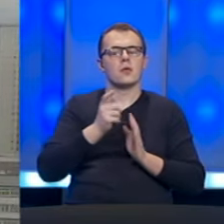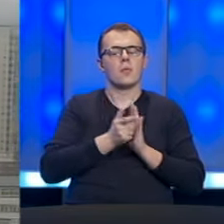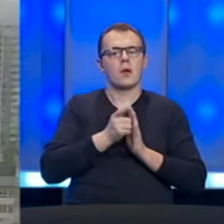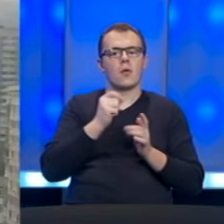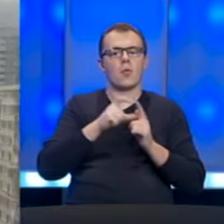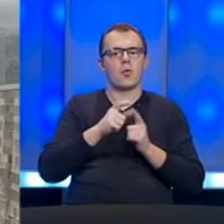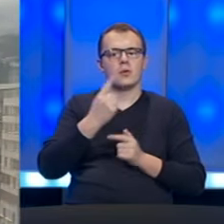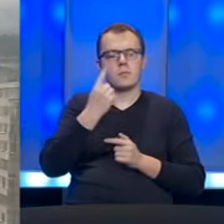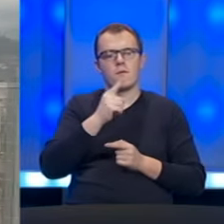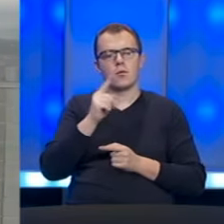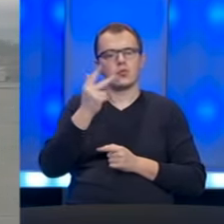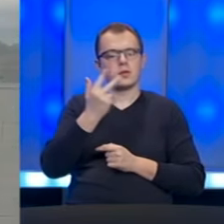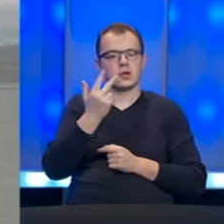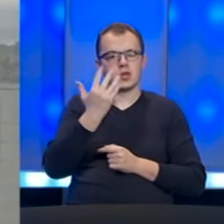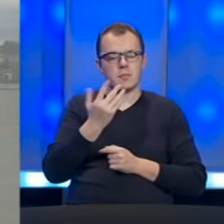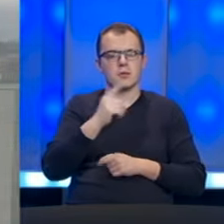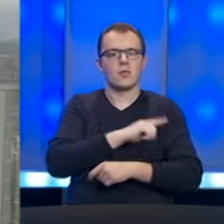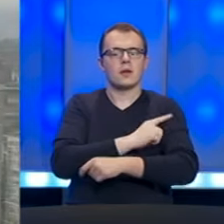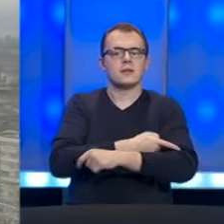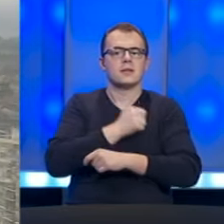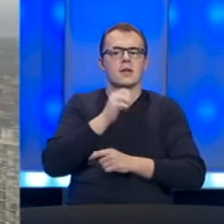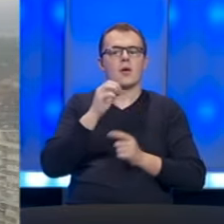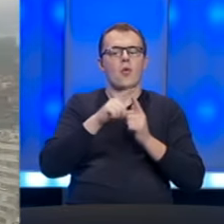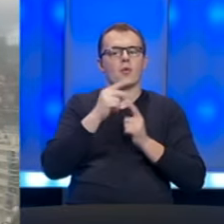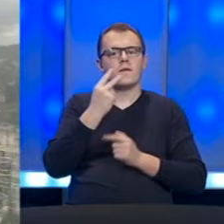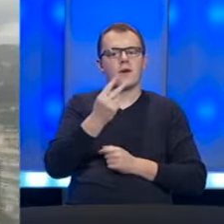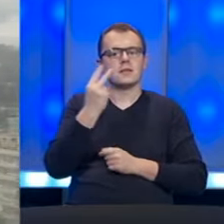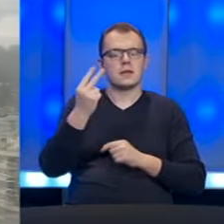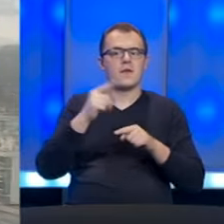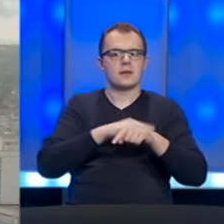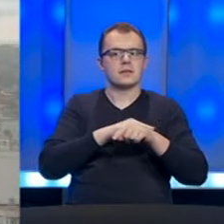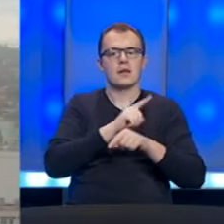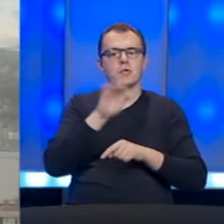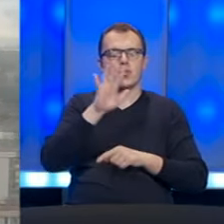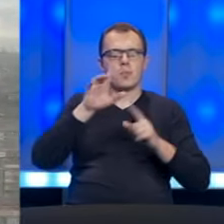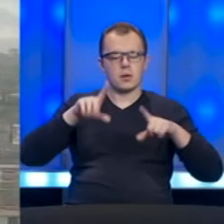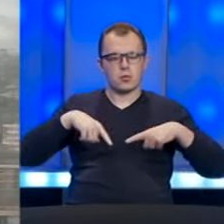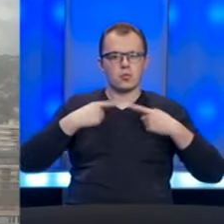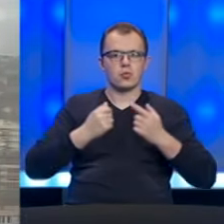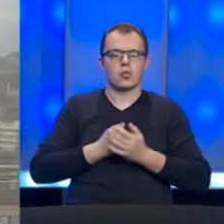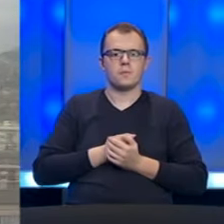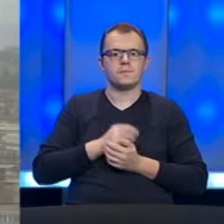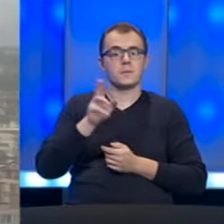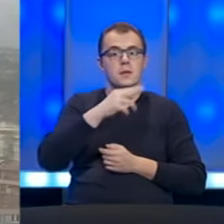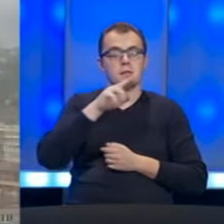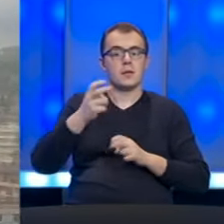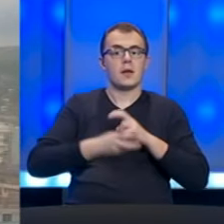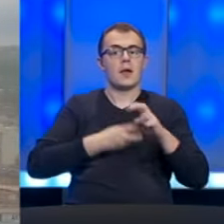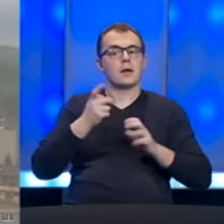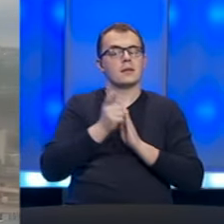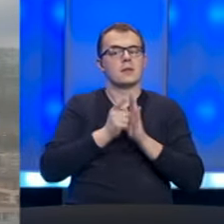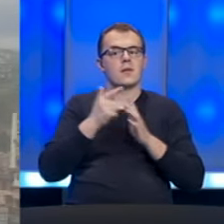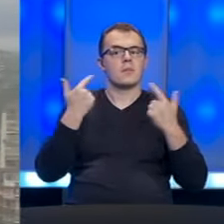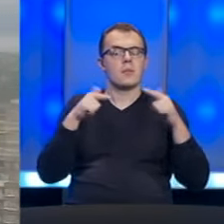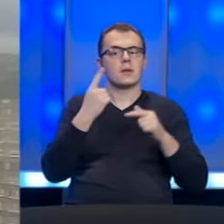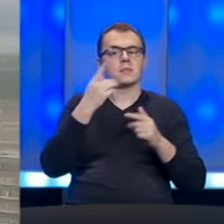periodu od 1. do 3. 5. na snazi je od 22 sata do 5 sati ujutro. Zabrana kretanja za vrijeme